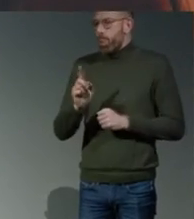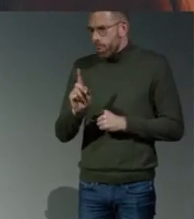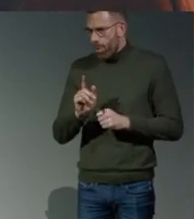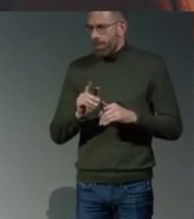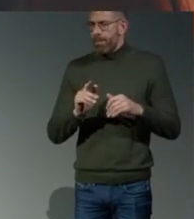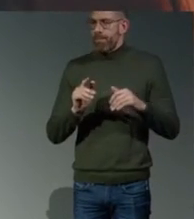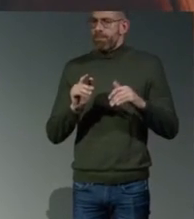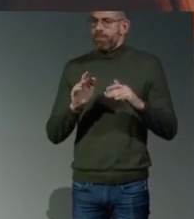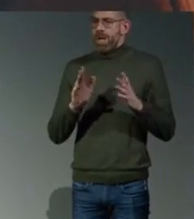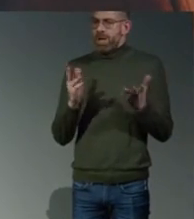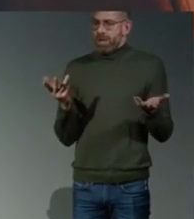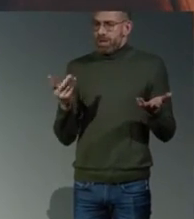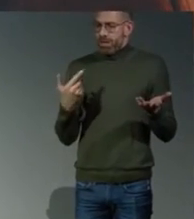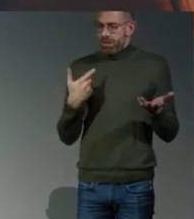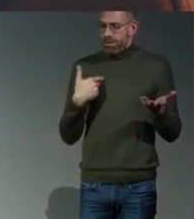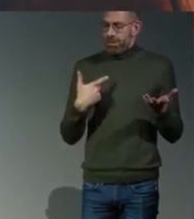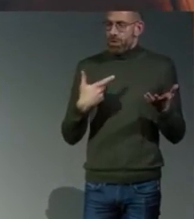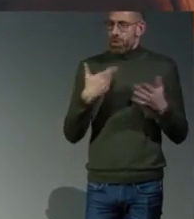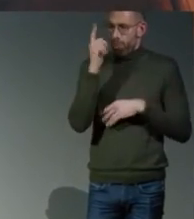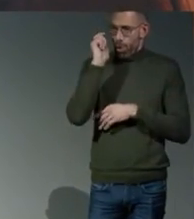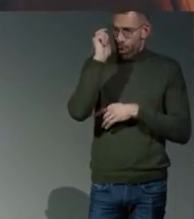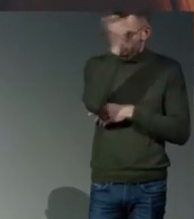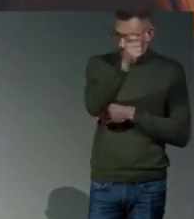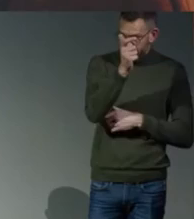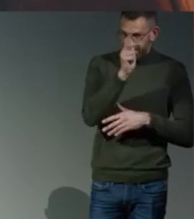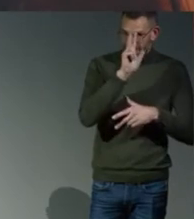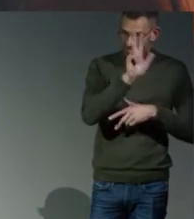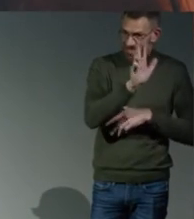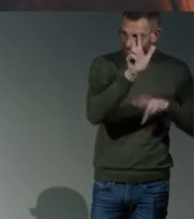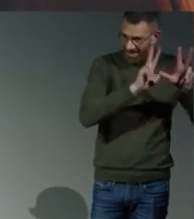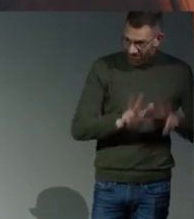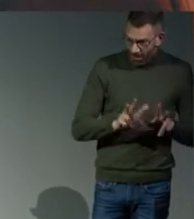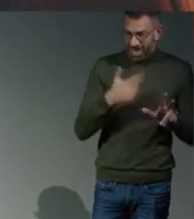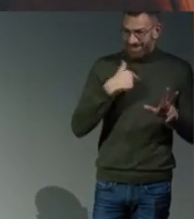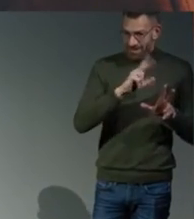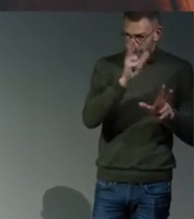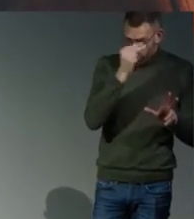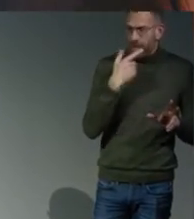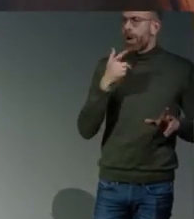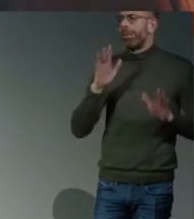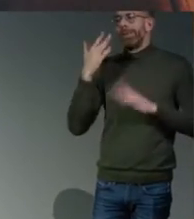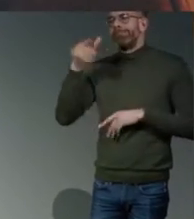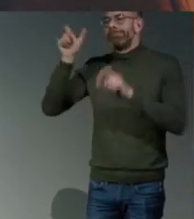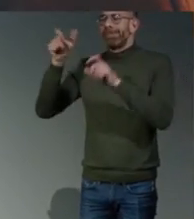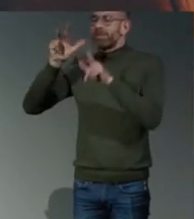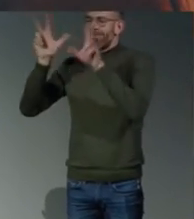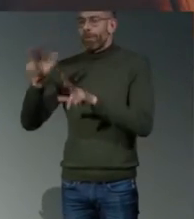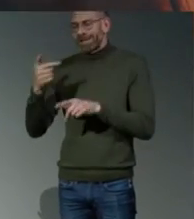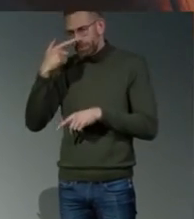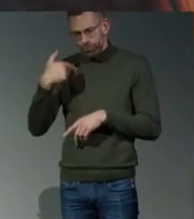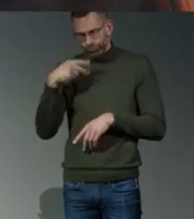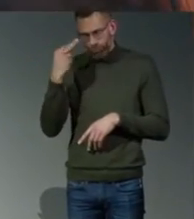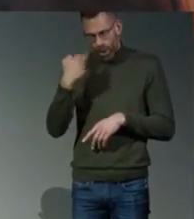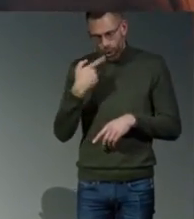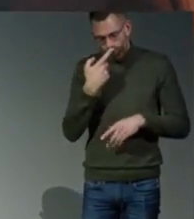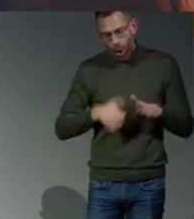compris la base de la logique informatique, alors je ne sais pas s'il y a des informaticiens parmi vous, ils vont trouver ça peut-être un peu rudimentaire, mais